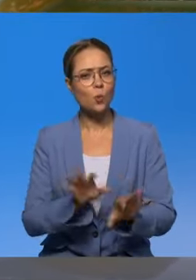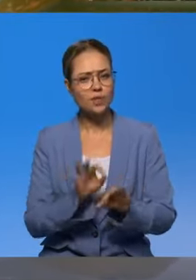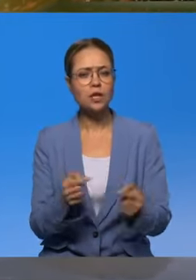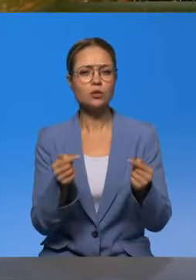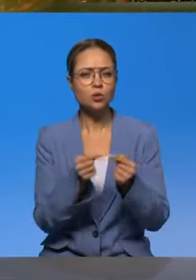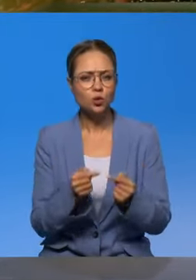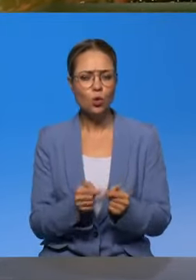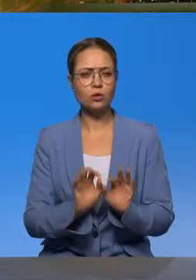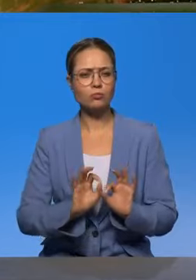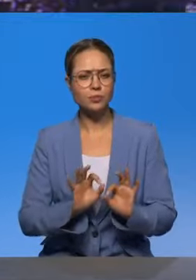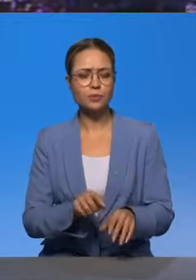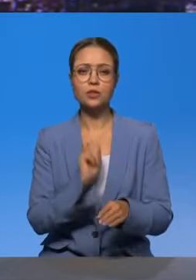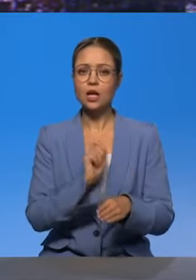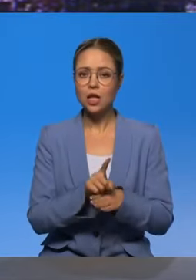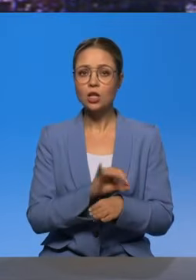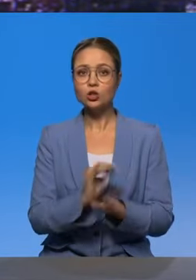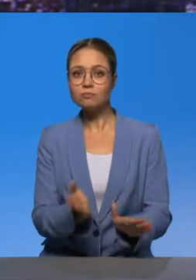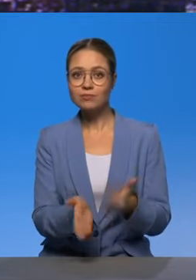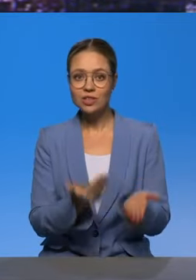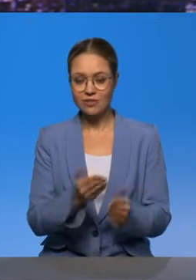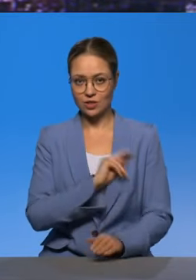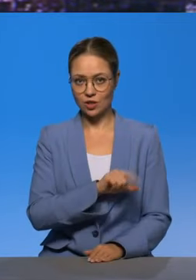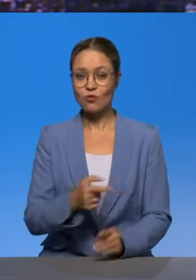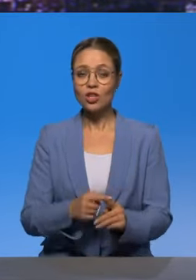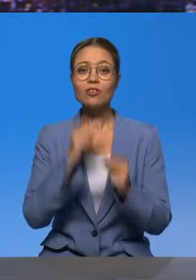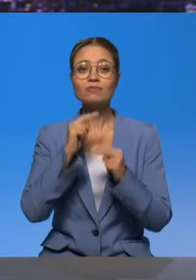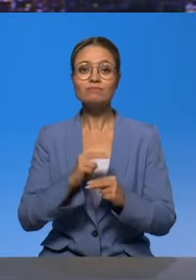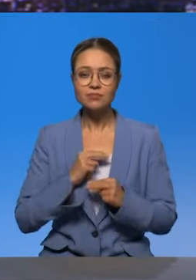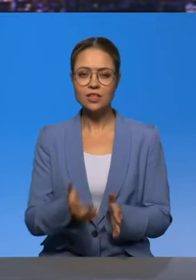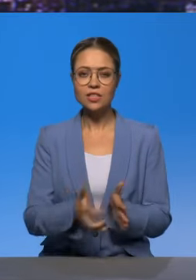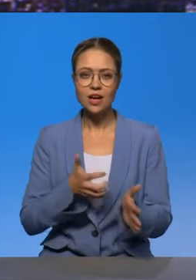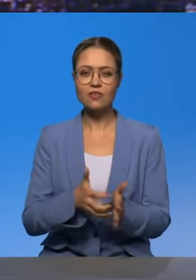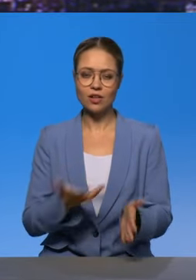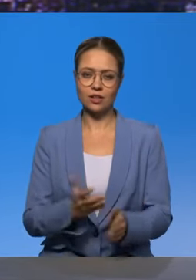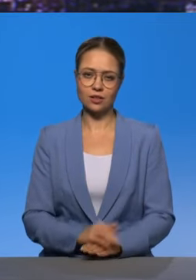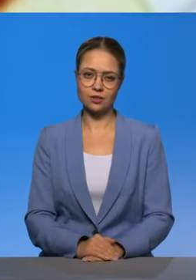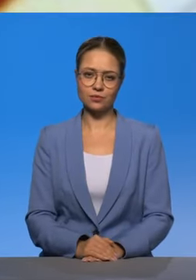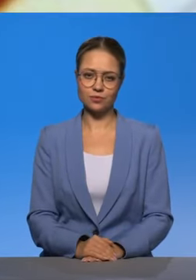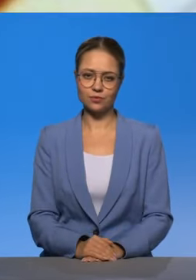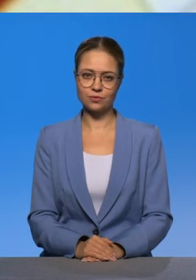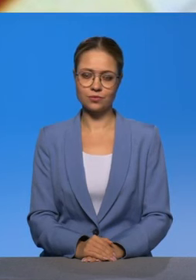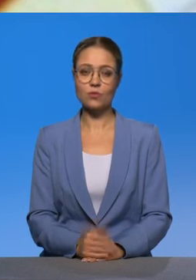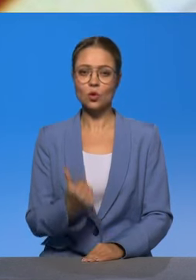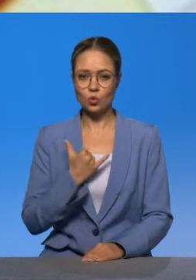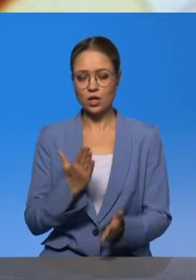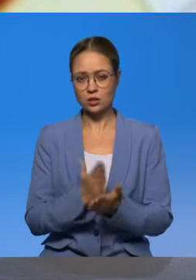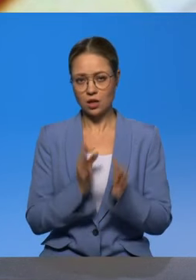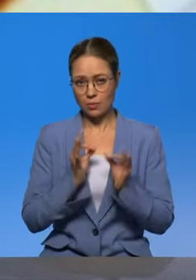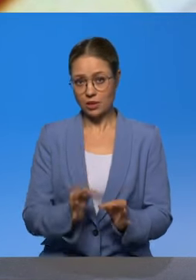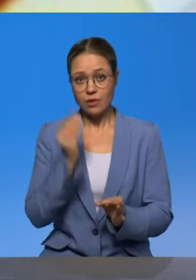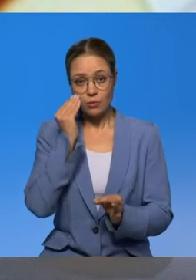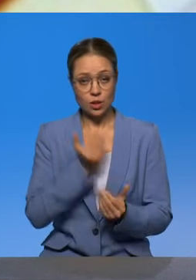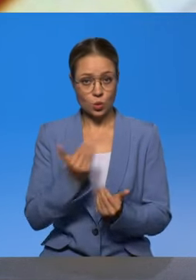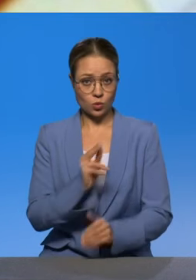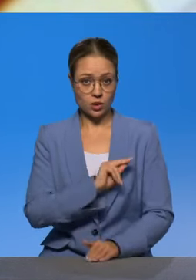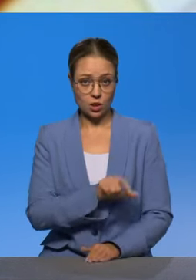четко, и мотивировали сотрудников. Не хватает вот этого внимания. Как раз у нас есть объективное мнение самих сотрудников, что